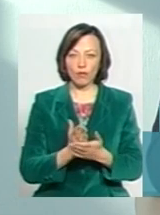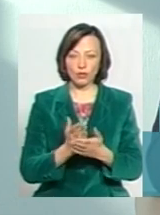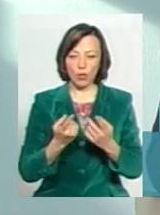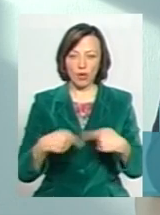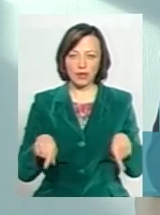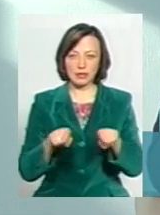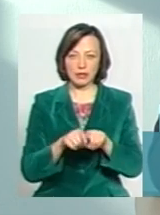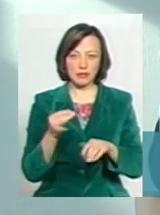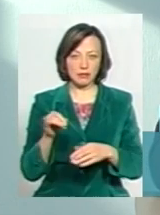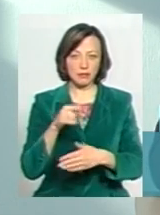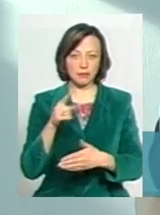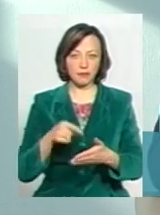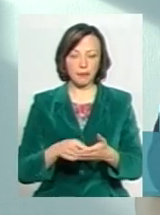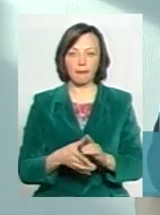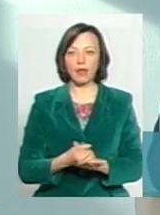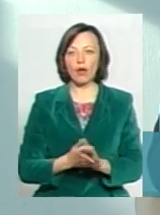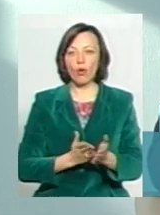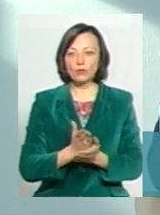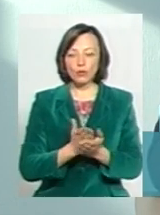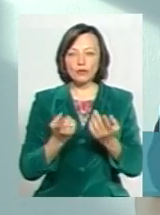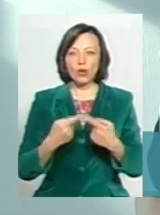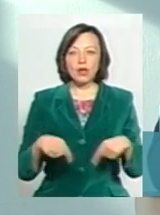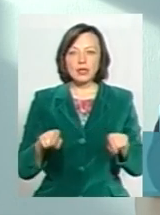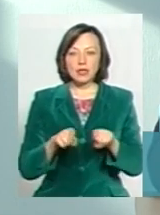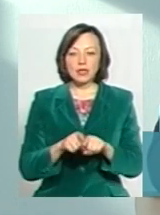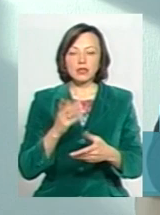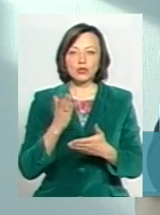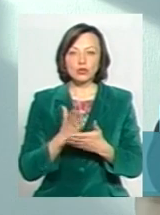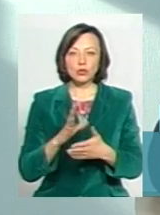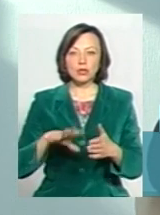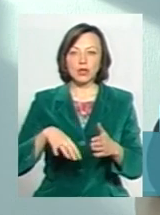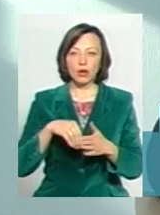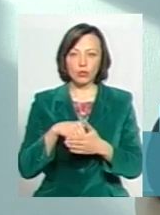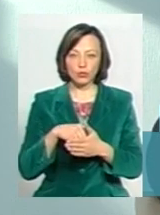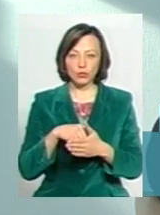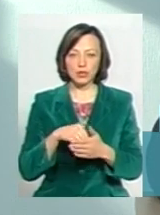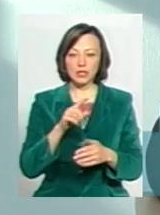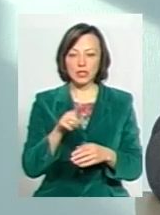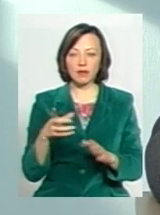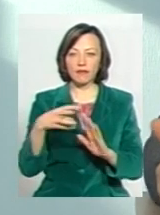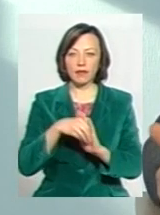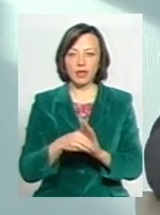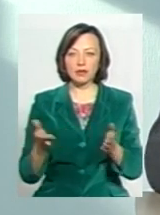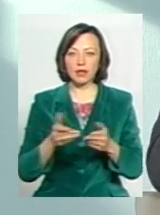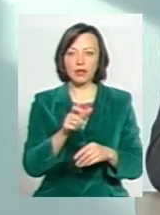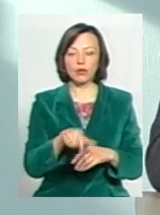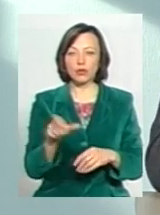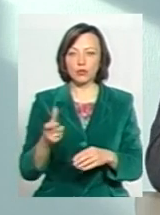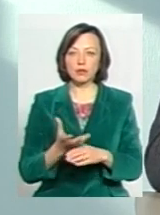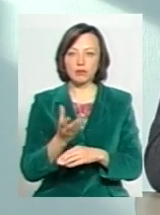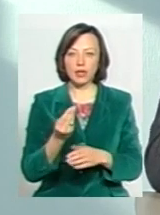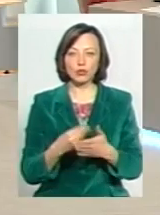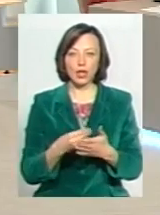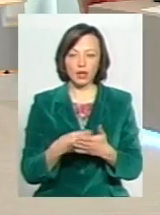компаній? Обслуговуючі компанії існують за рахунок тих внесків, які люди там сплачують за